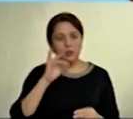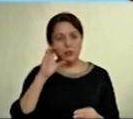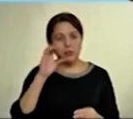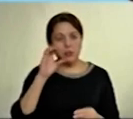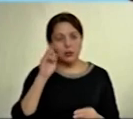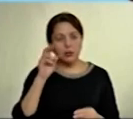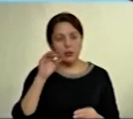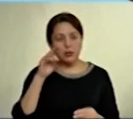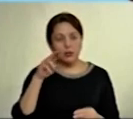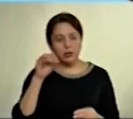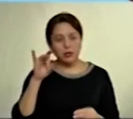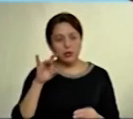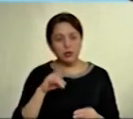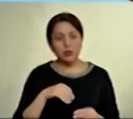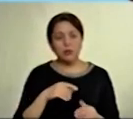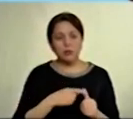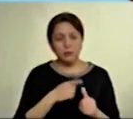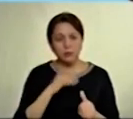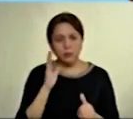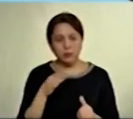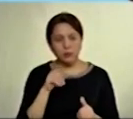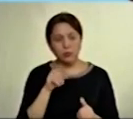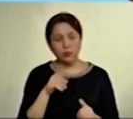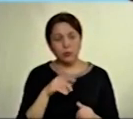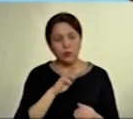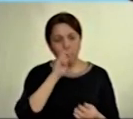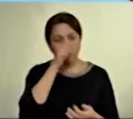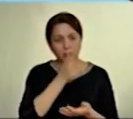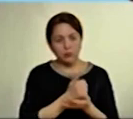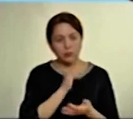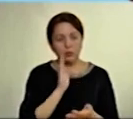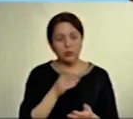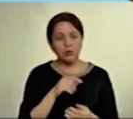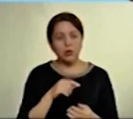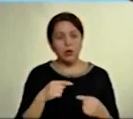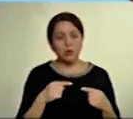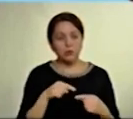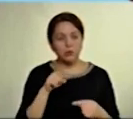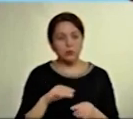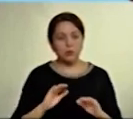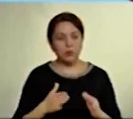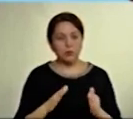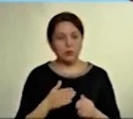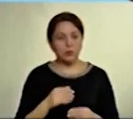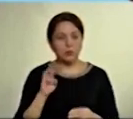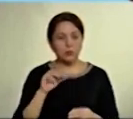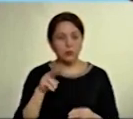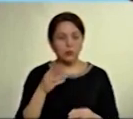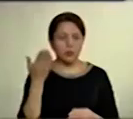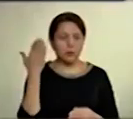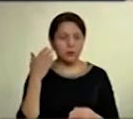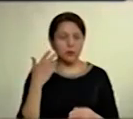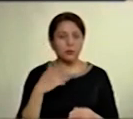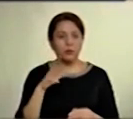tarix maydoniga chiqadi. Va albatta bu voqea milodan avvalgi 336-yilda sodir bo'lgan